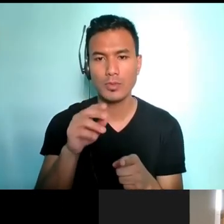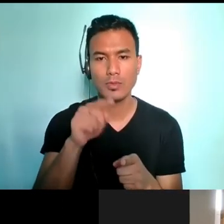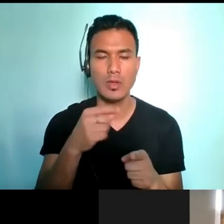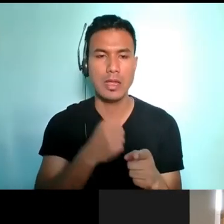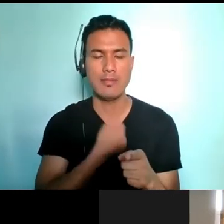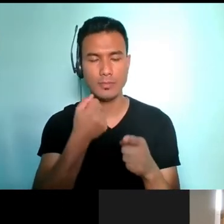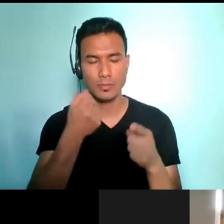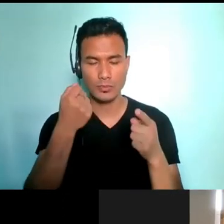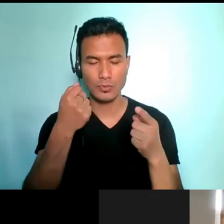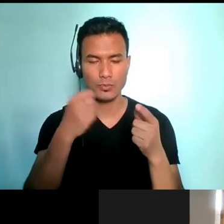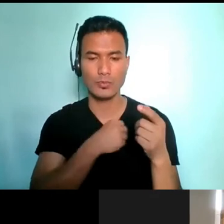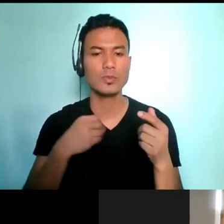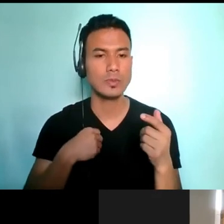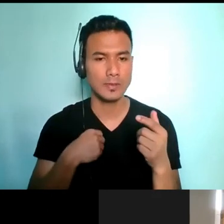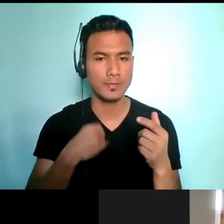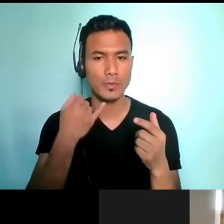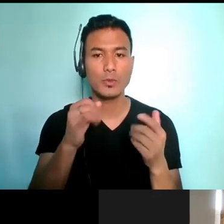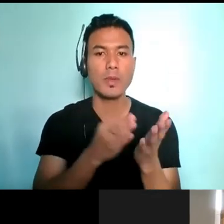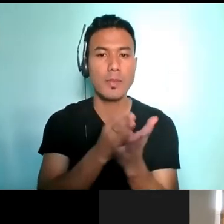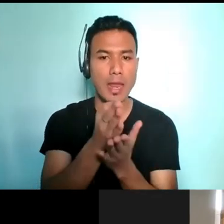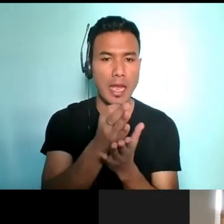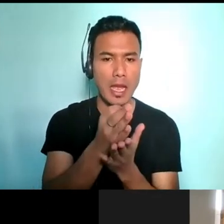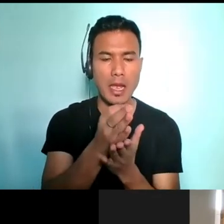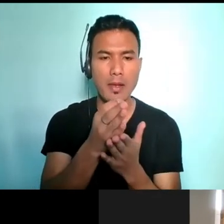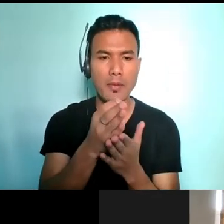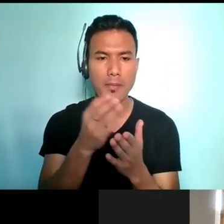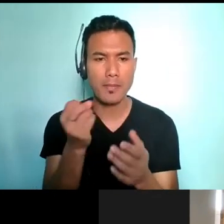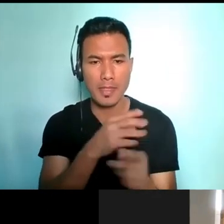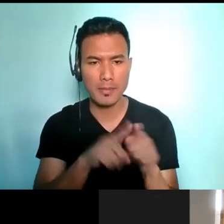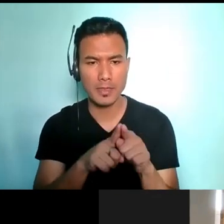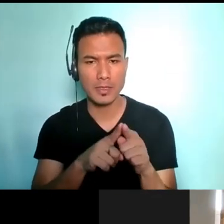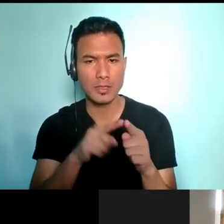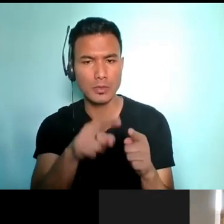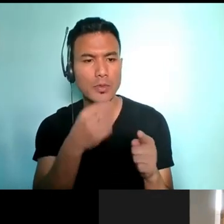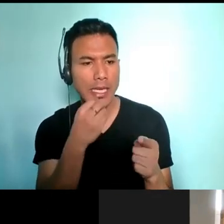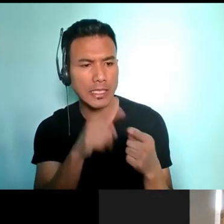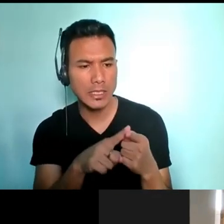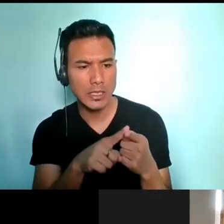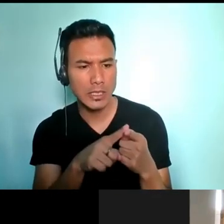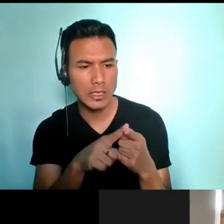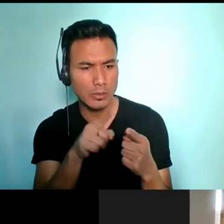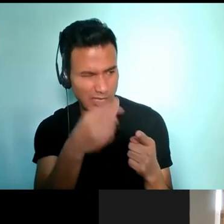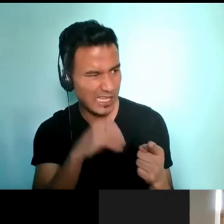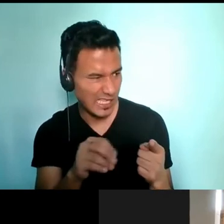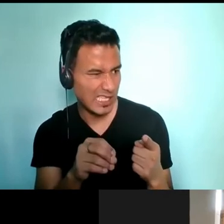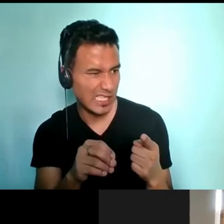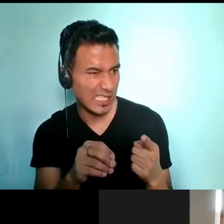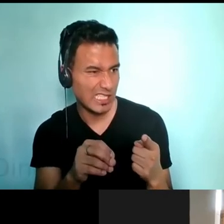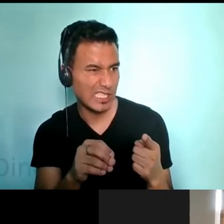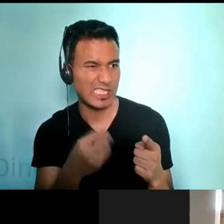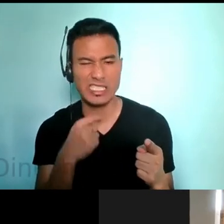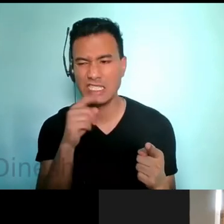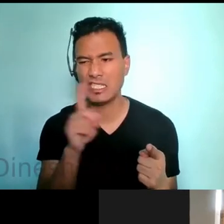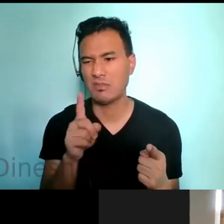ट्रिटमेन्ट है दुर्व्यवहारहरू भन्दा पनि माल ट्रिटमेन्ट यो आज खाने यो खाने र छि तिम्रो त कस्तो